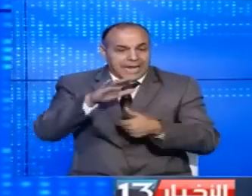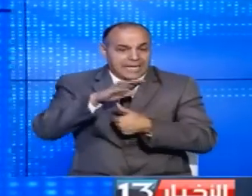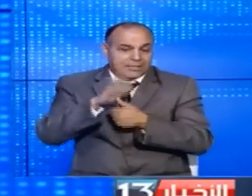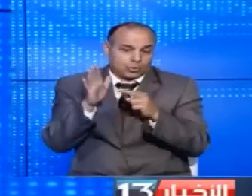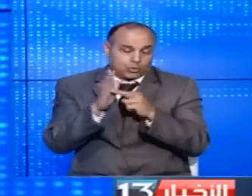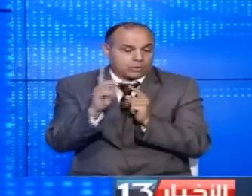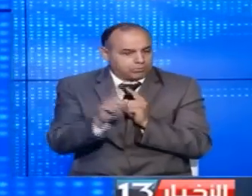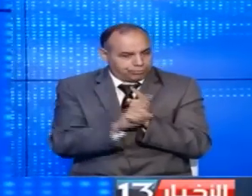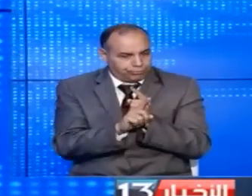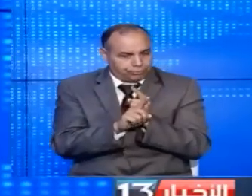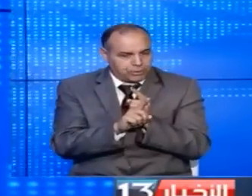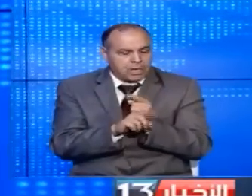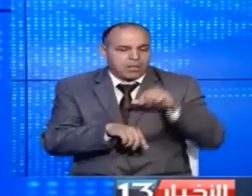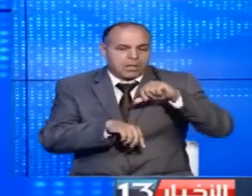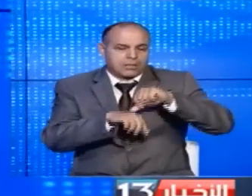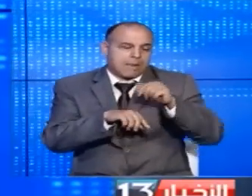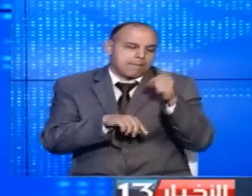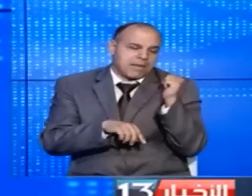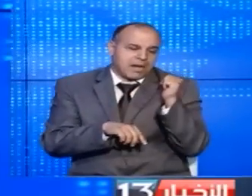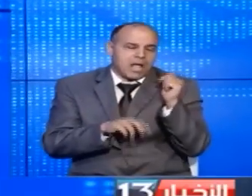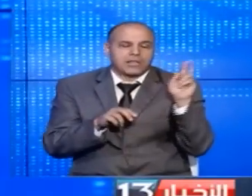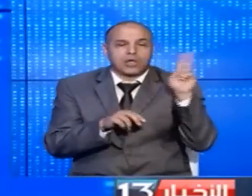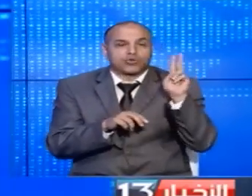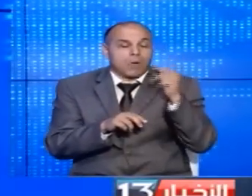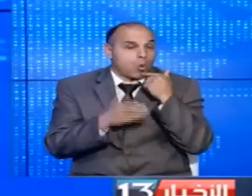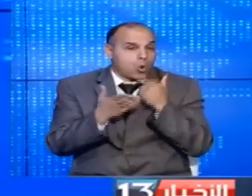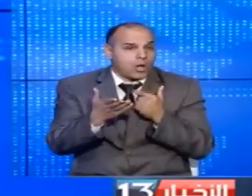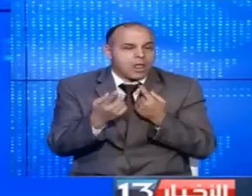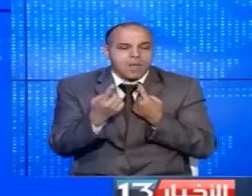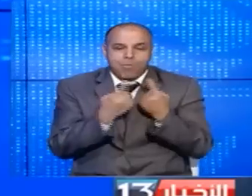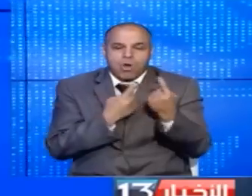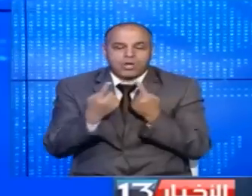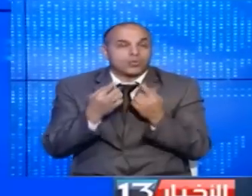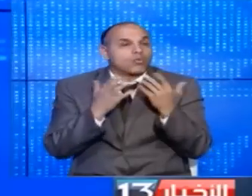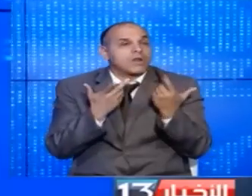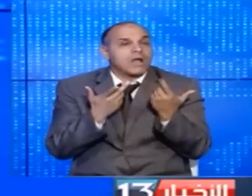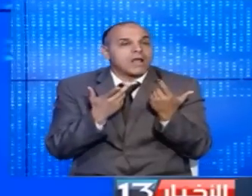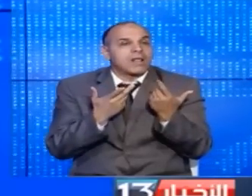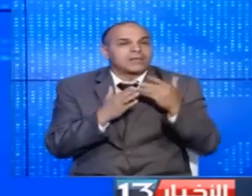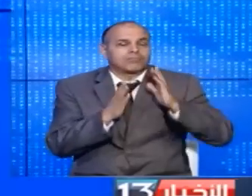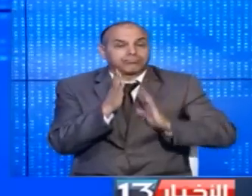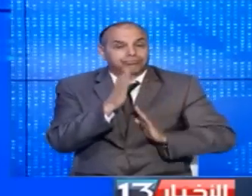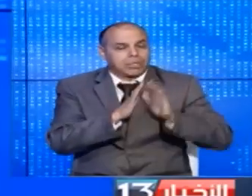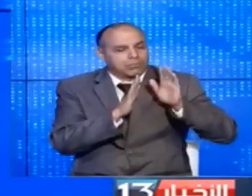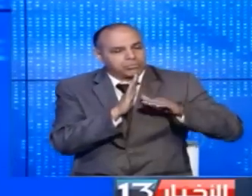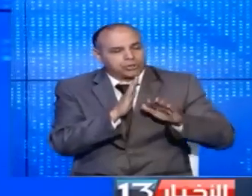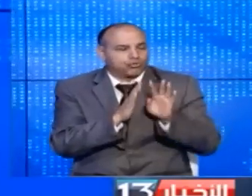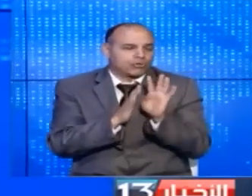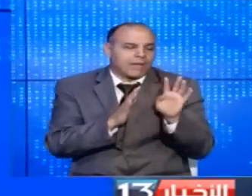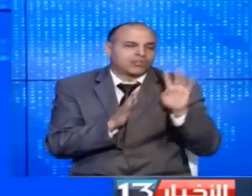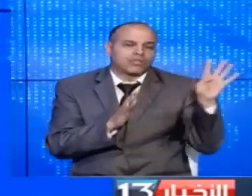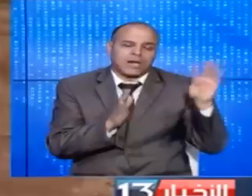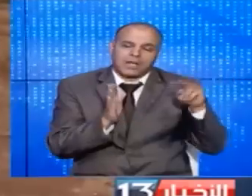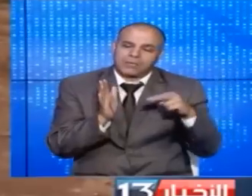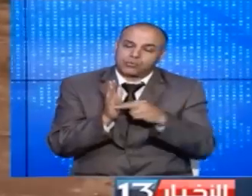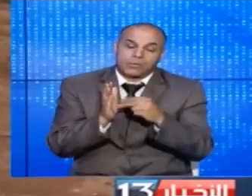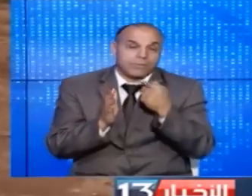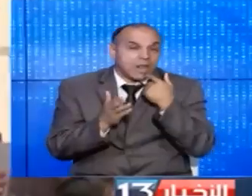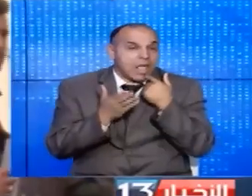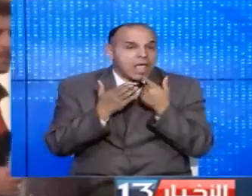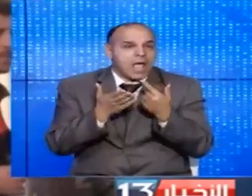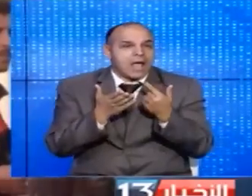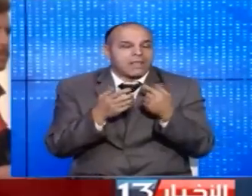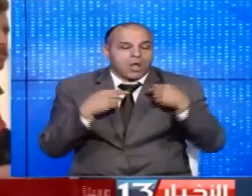بشار الأسد في دمشق أمس الجمعة لمناقشة الحاجة لخفض التصعيد في شمال شرق البلاد.